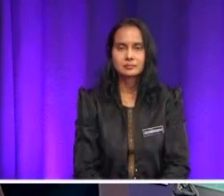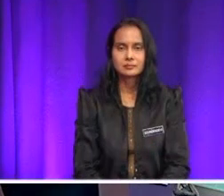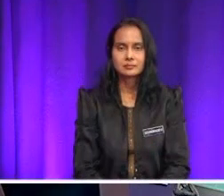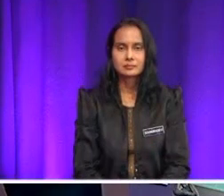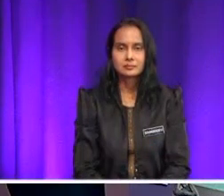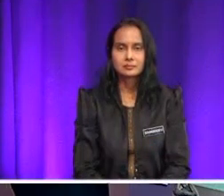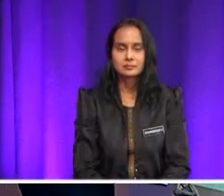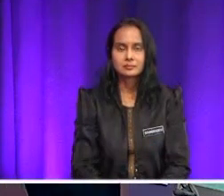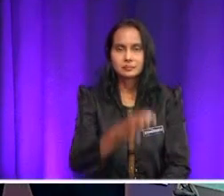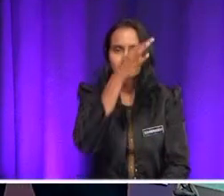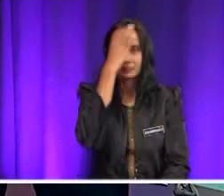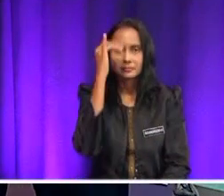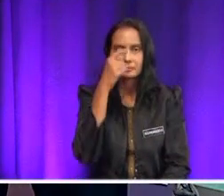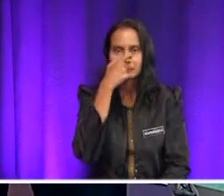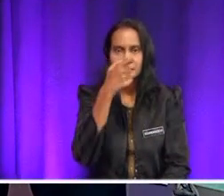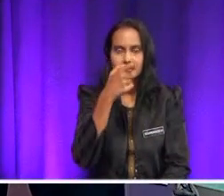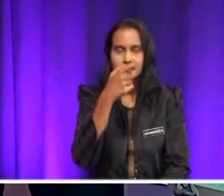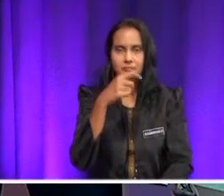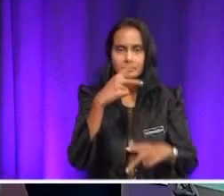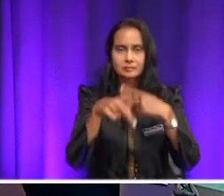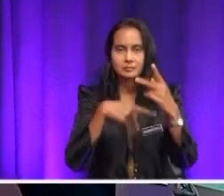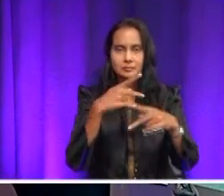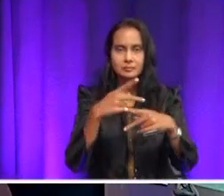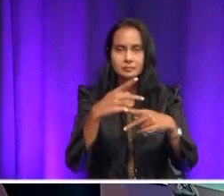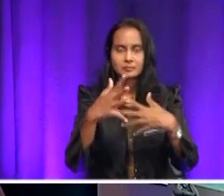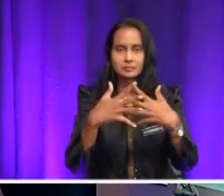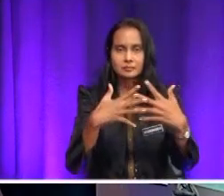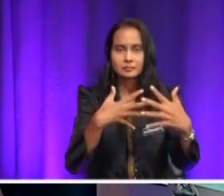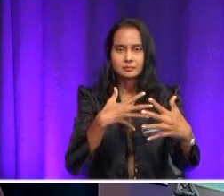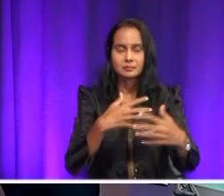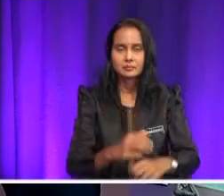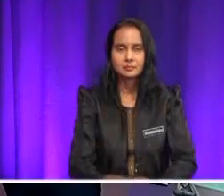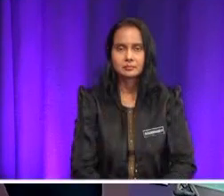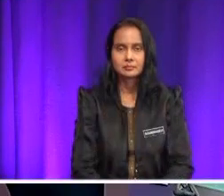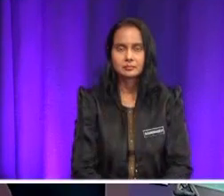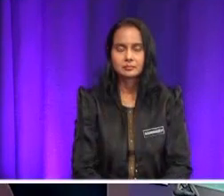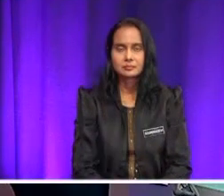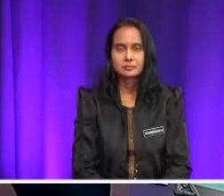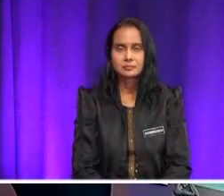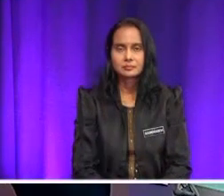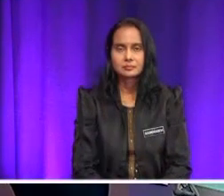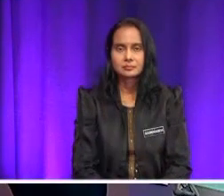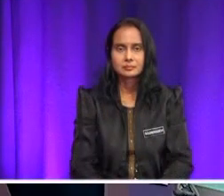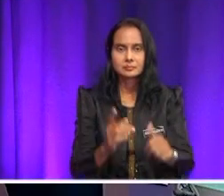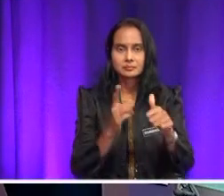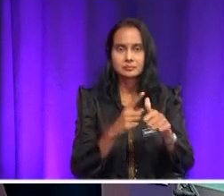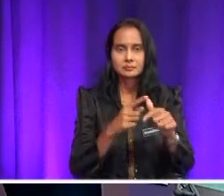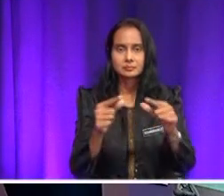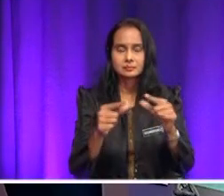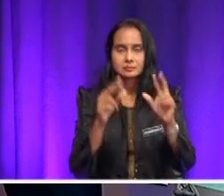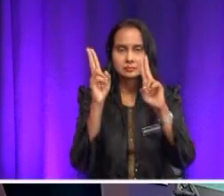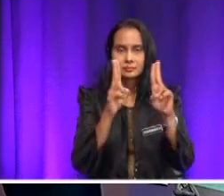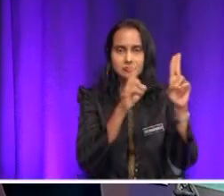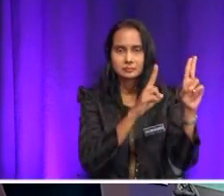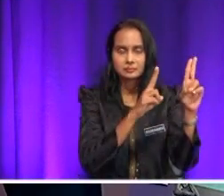Oke faktor yang mempengaruhi proses transpirasi Oke pertama ialah Pergerakan udara